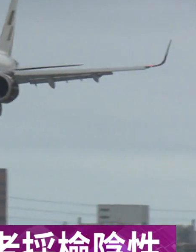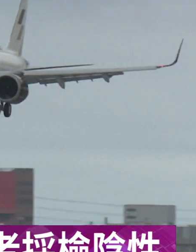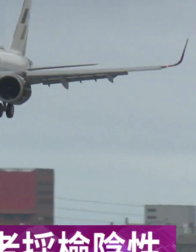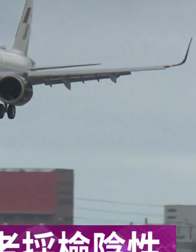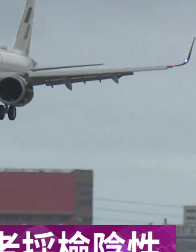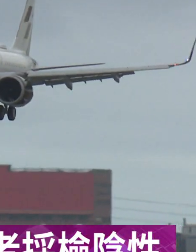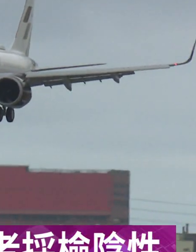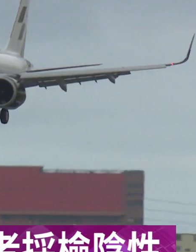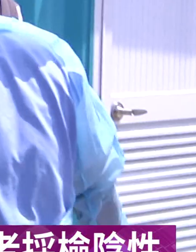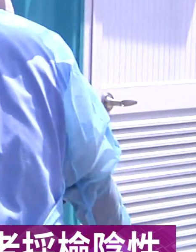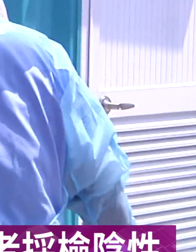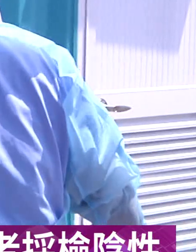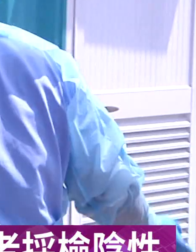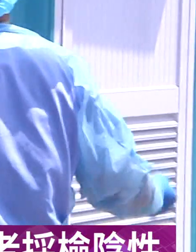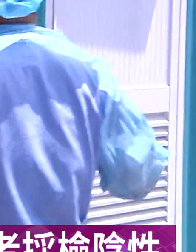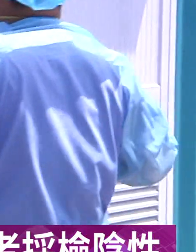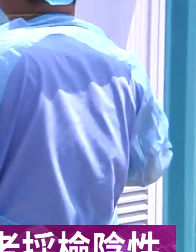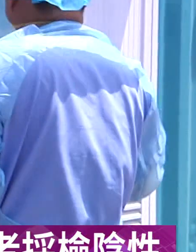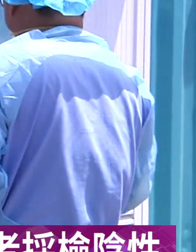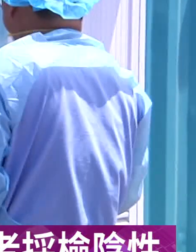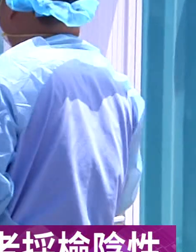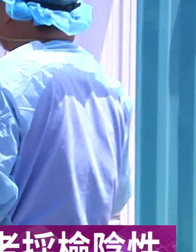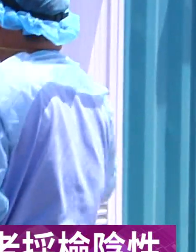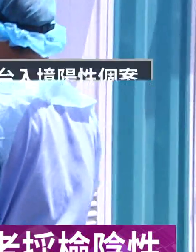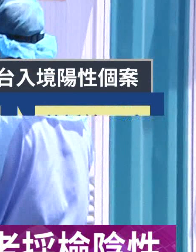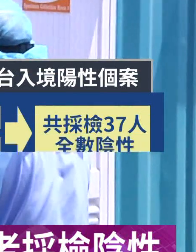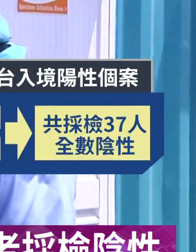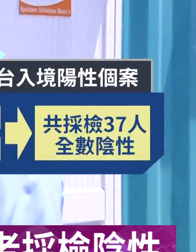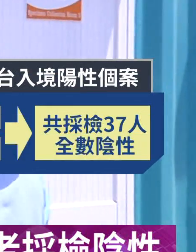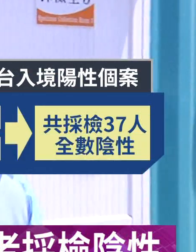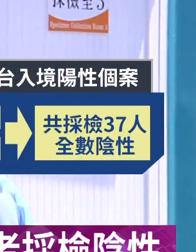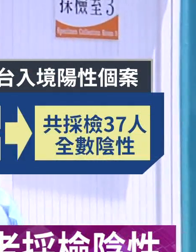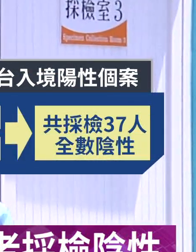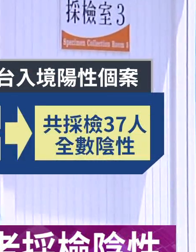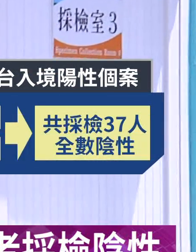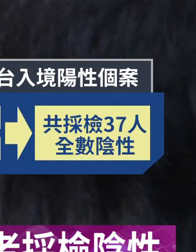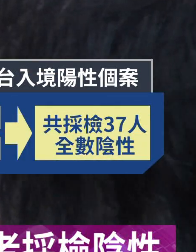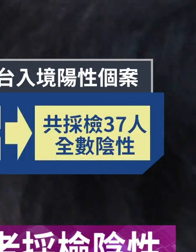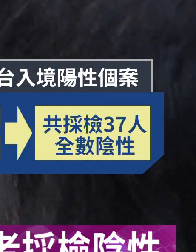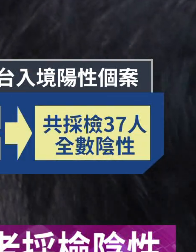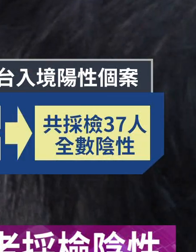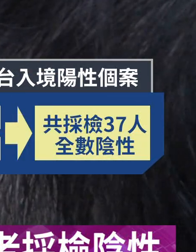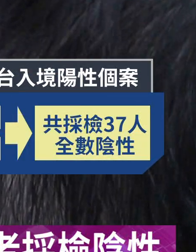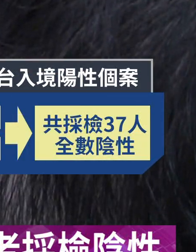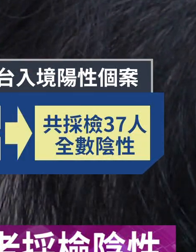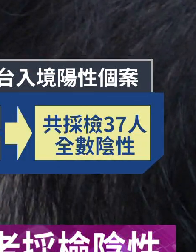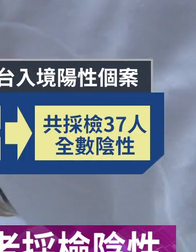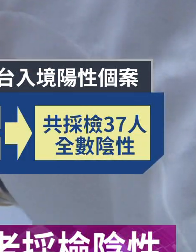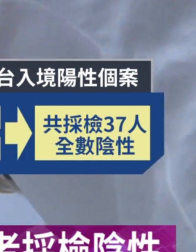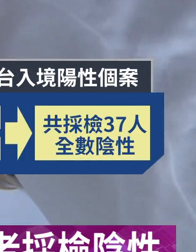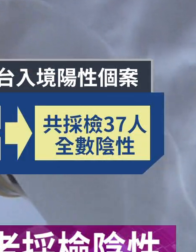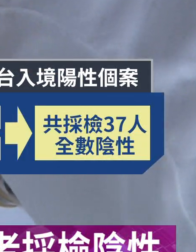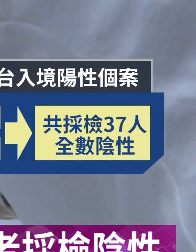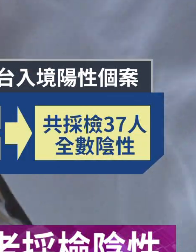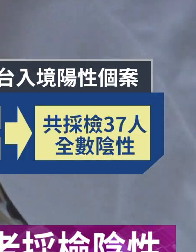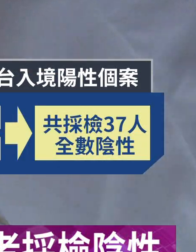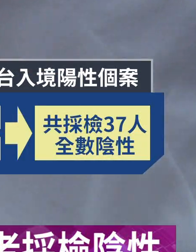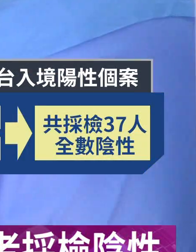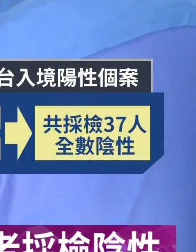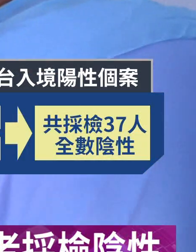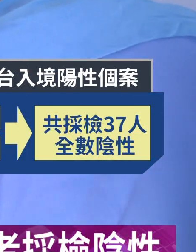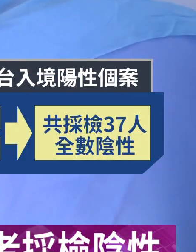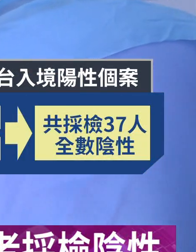个案的接触者。指挥中心接获4起输出的个案，3例日本，1例法国，一共采检了在台湾接触